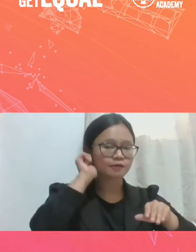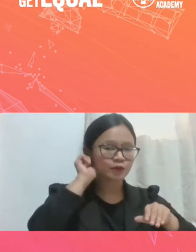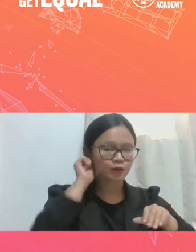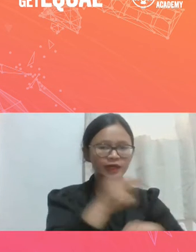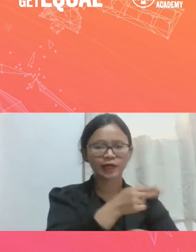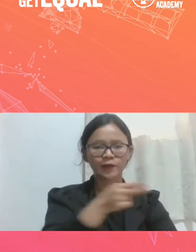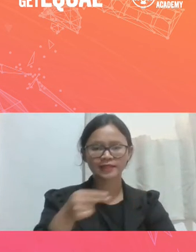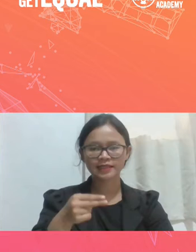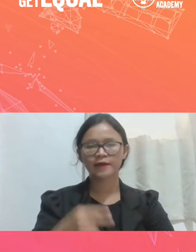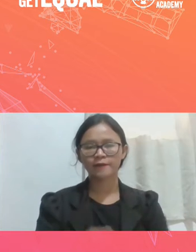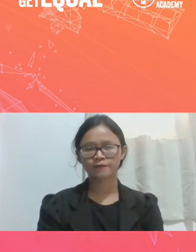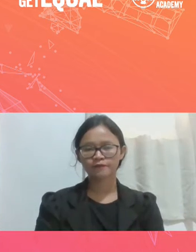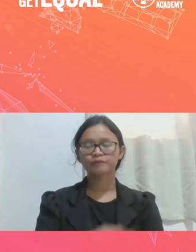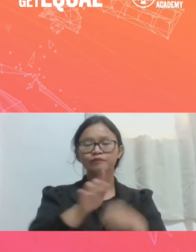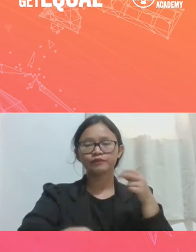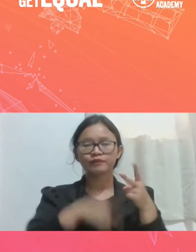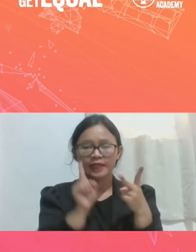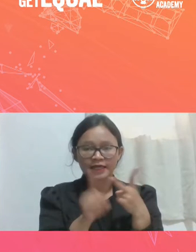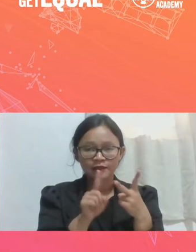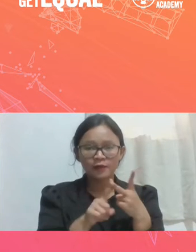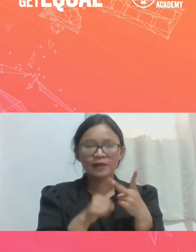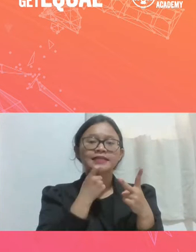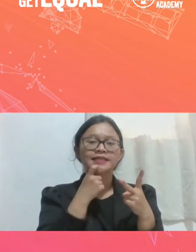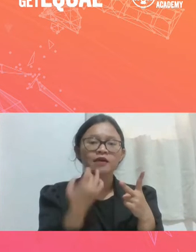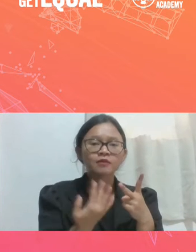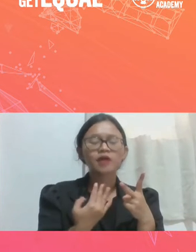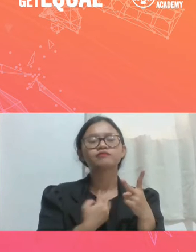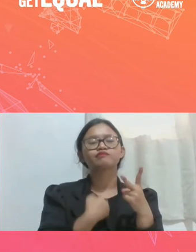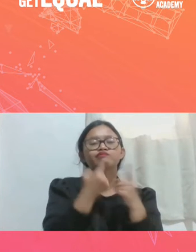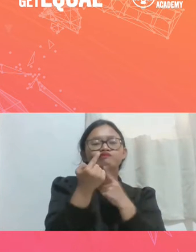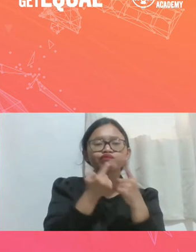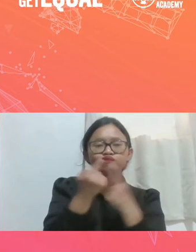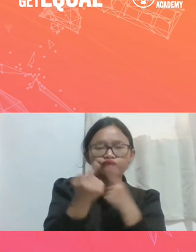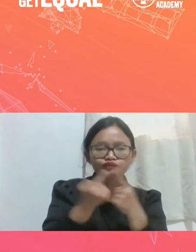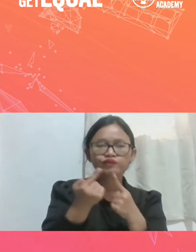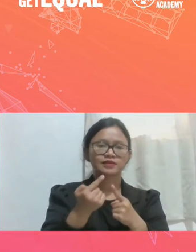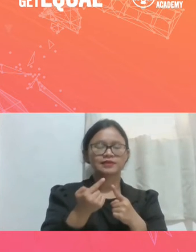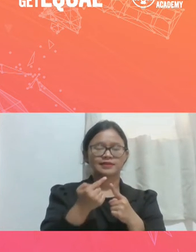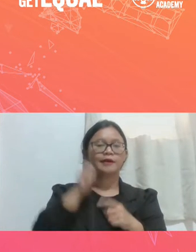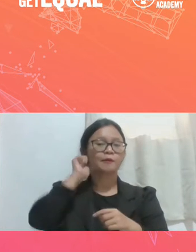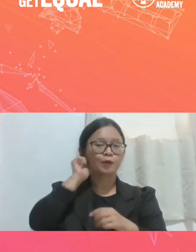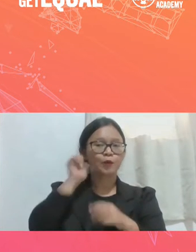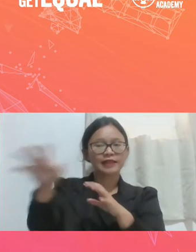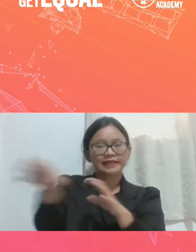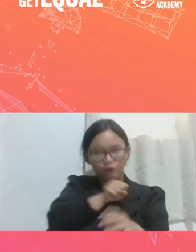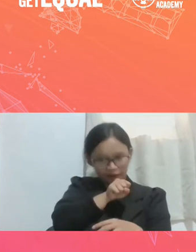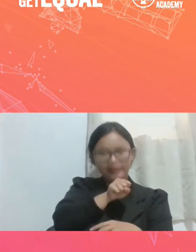Kemudian, sesi kedua akan berjudul Bincang Girls Takeover Freedom Online